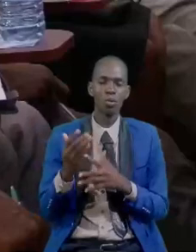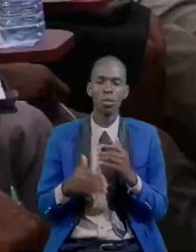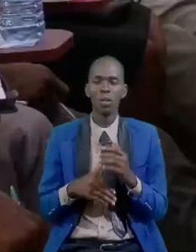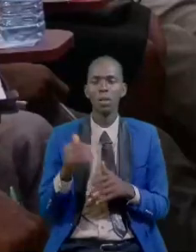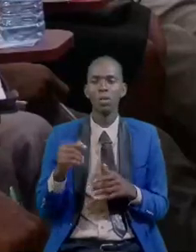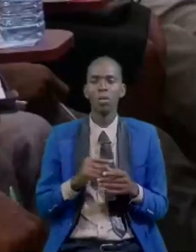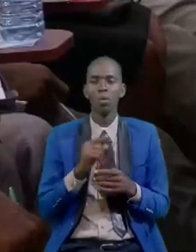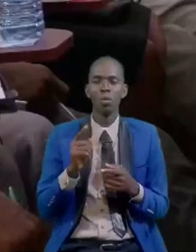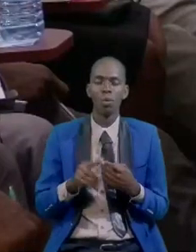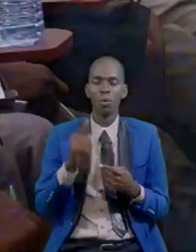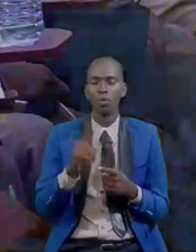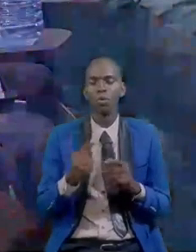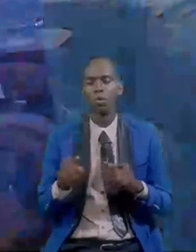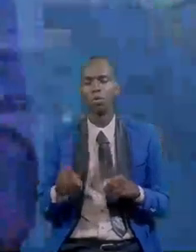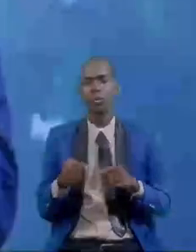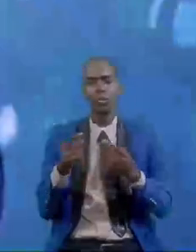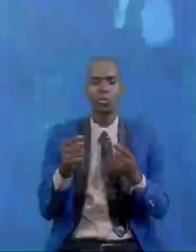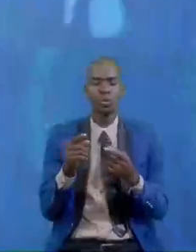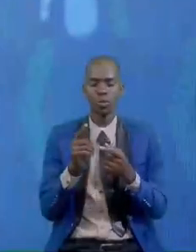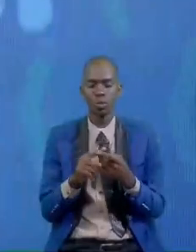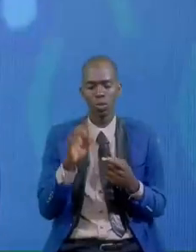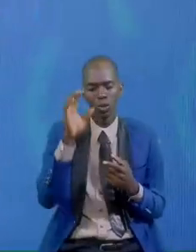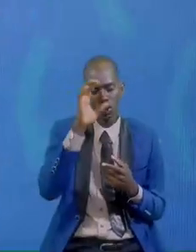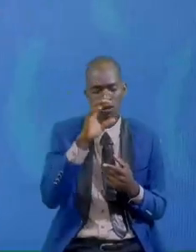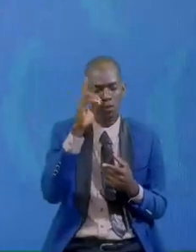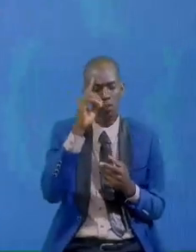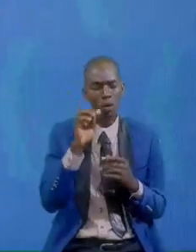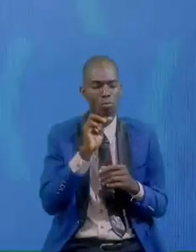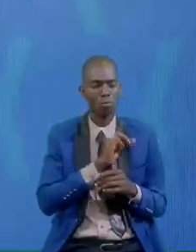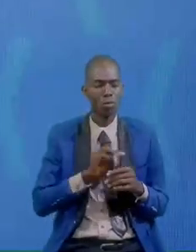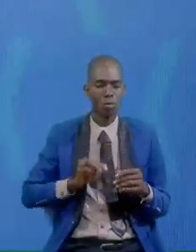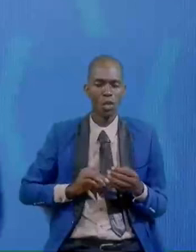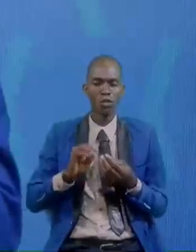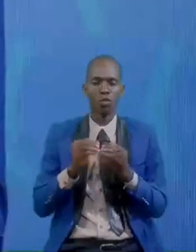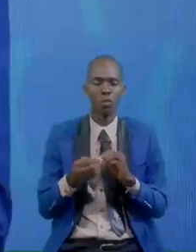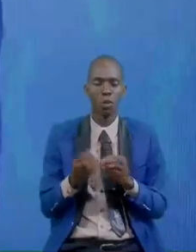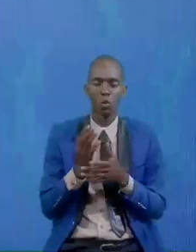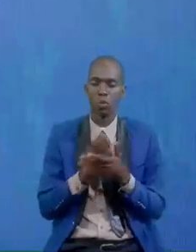chercher la foule, certains même cherchent l'argent.